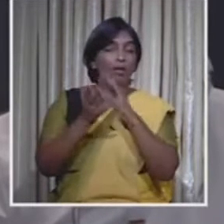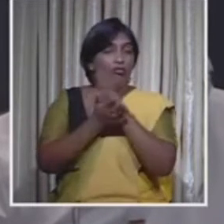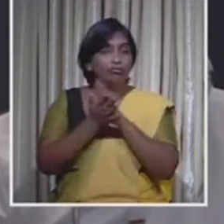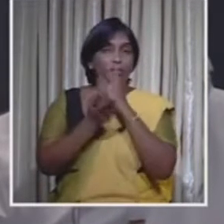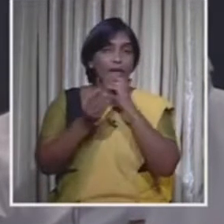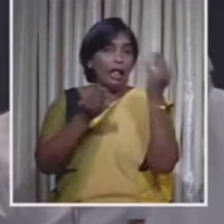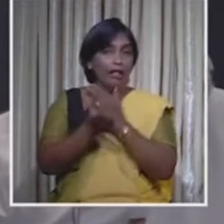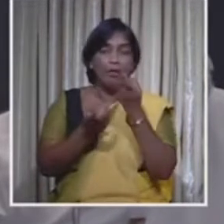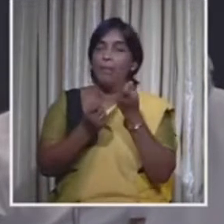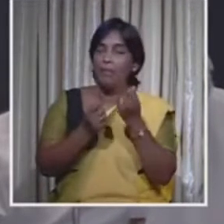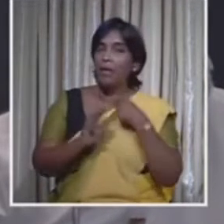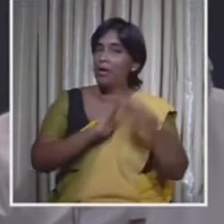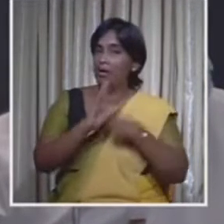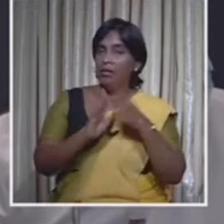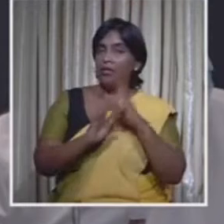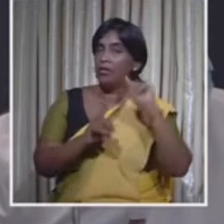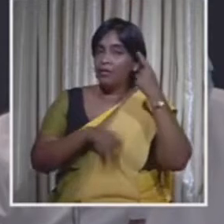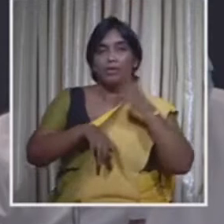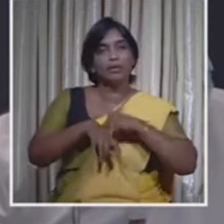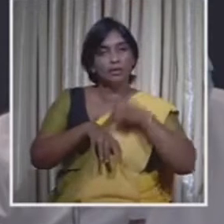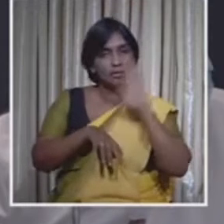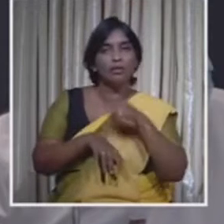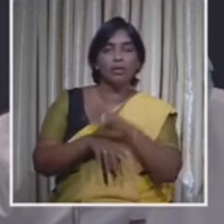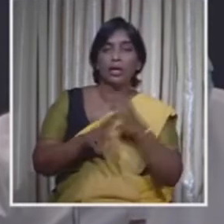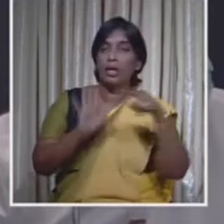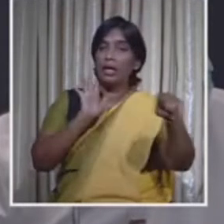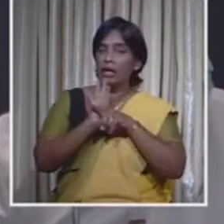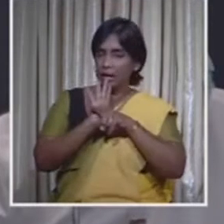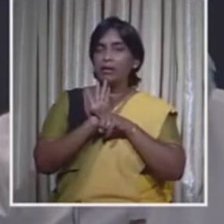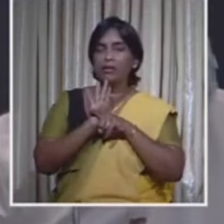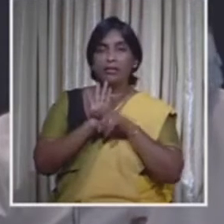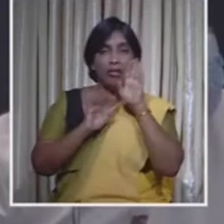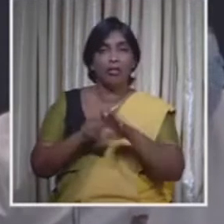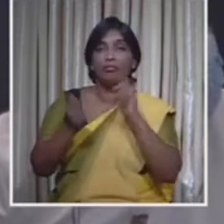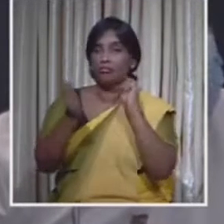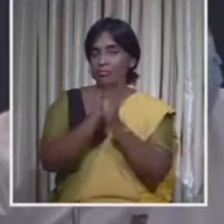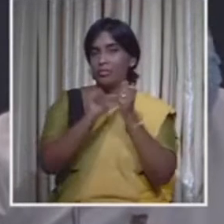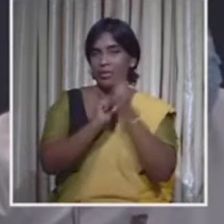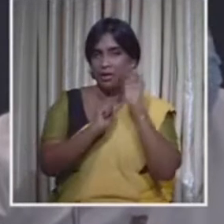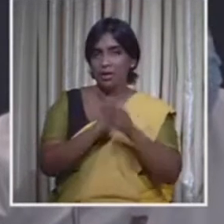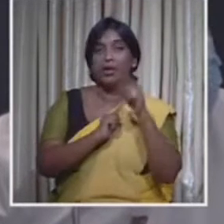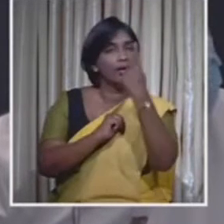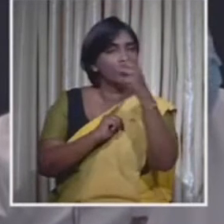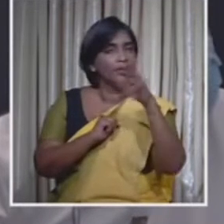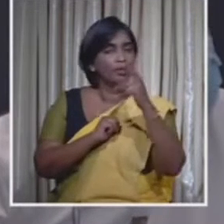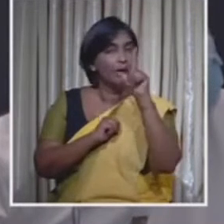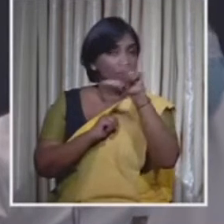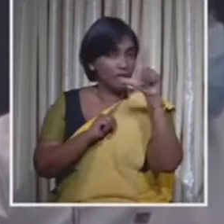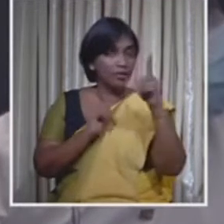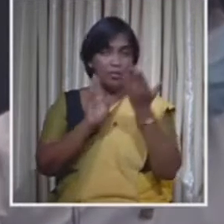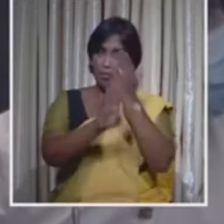සංක්ෂිත ප්‍රමාණය ලංකාවේ ප්‍රථම වතාවට ඍණාගයක් ගන්න තැනටපත් වෙලා තියෙනවා.